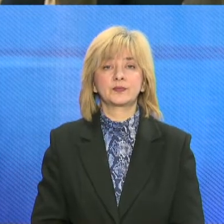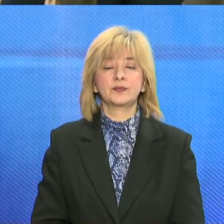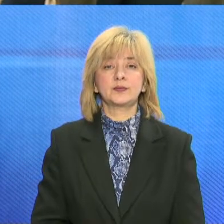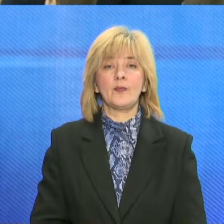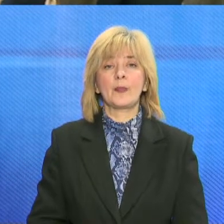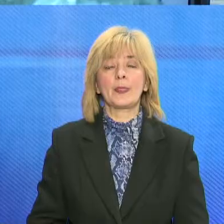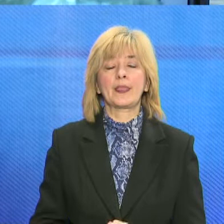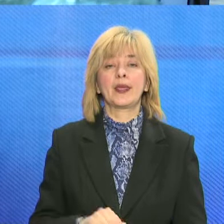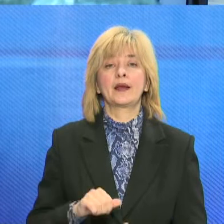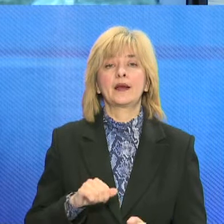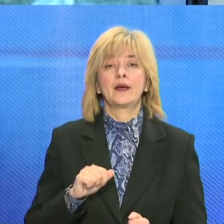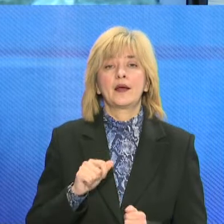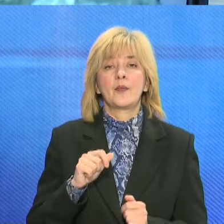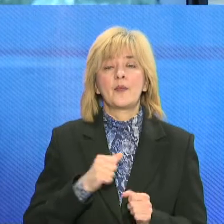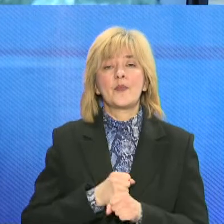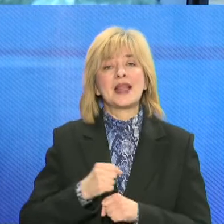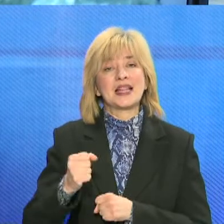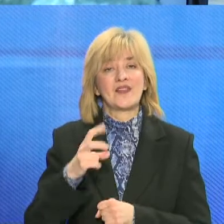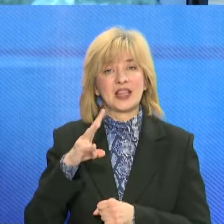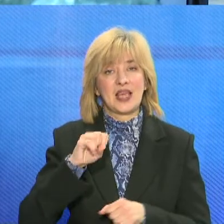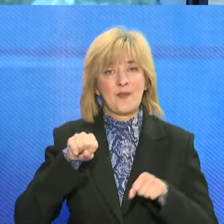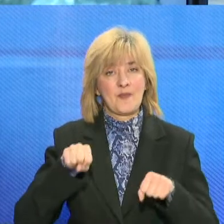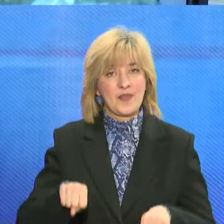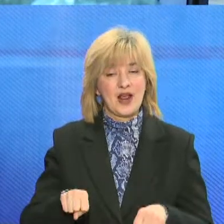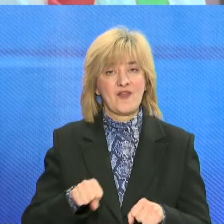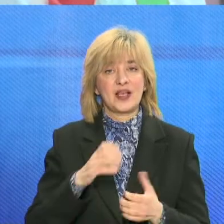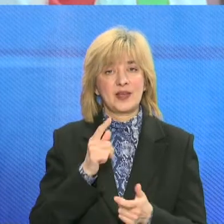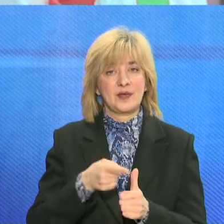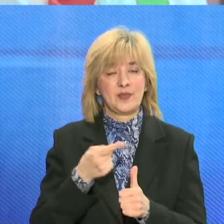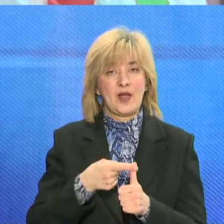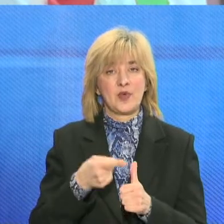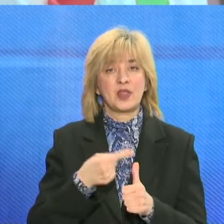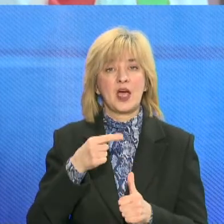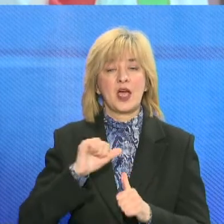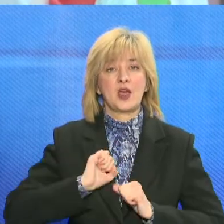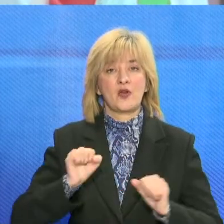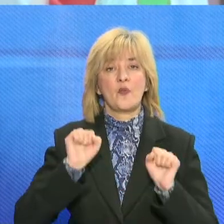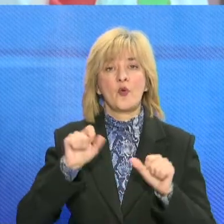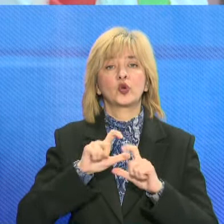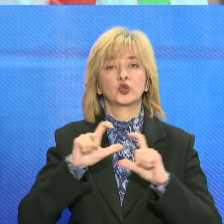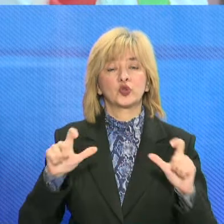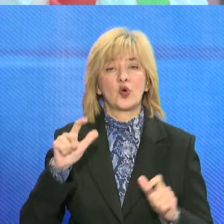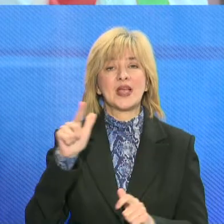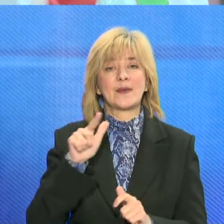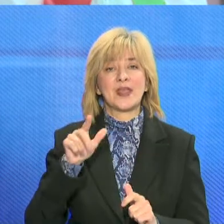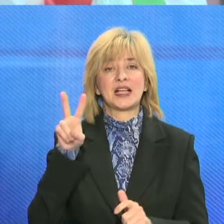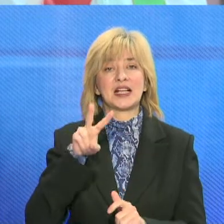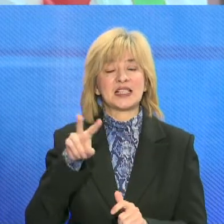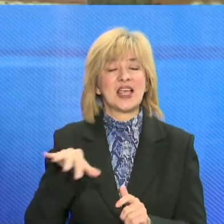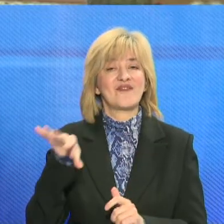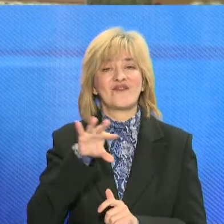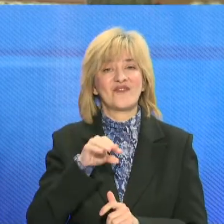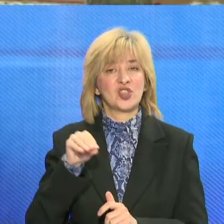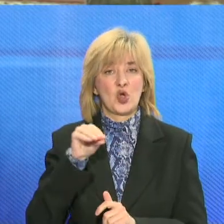Претендовать на право носить имена героев и славутых земляков в рамках обещанного конкурса могут школы, гимназии и лицеи усёй в